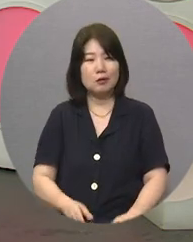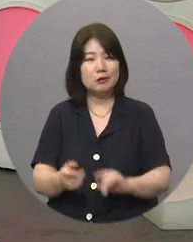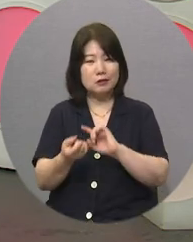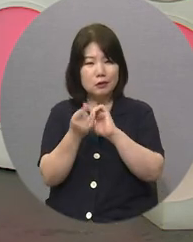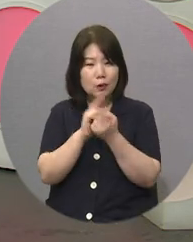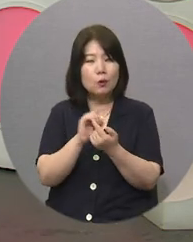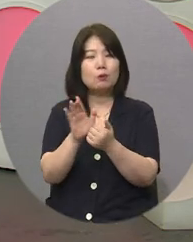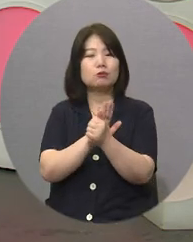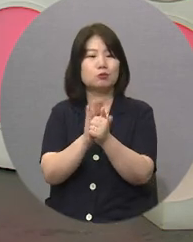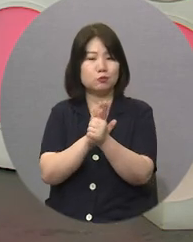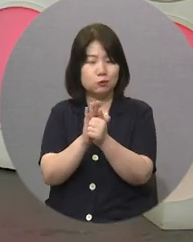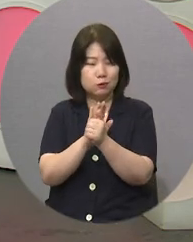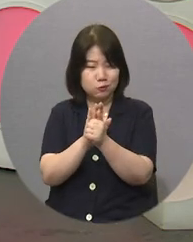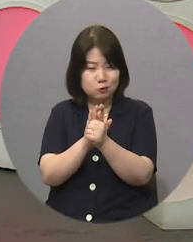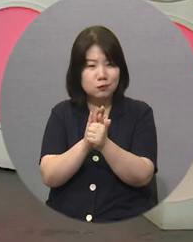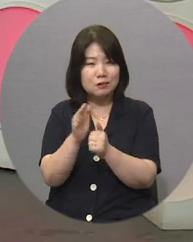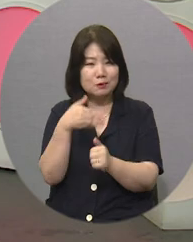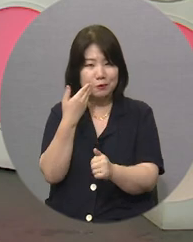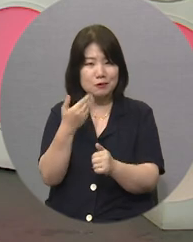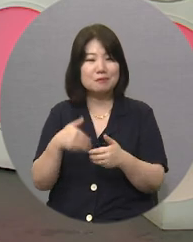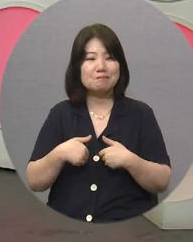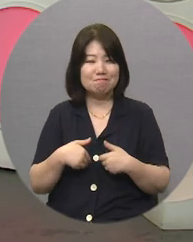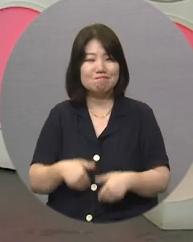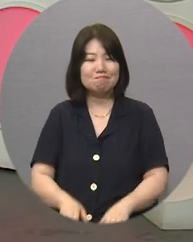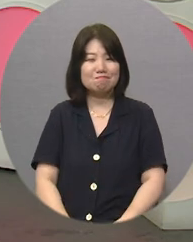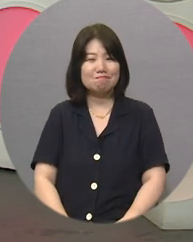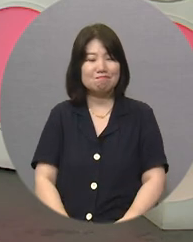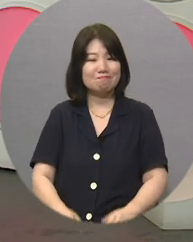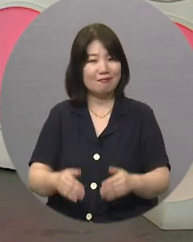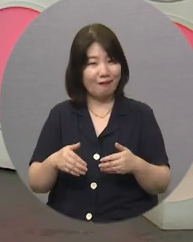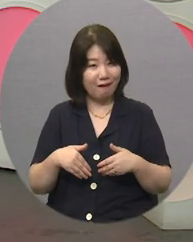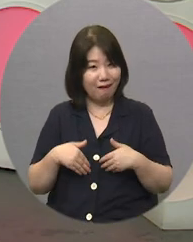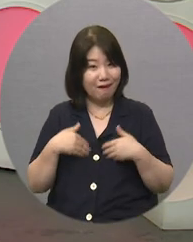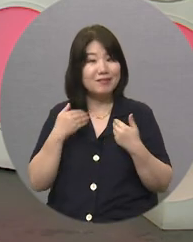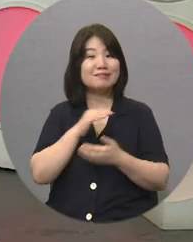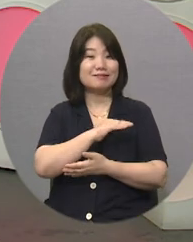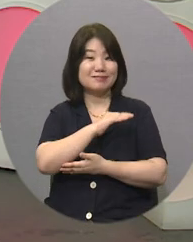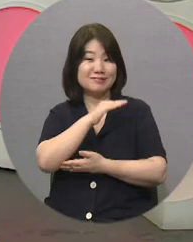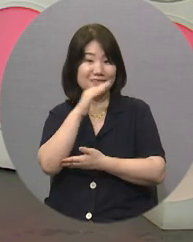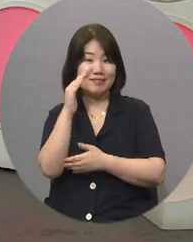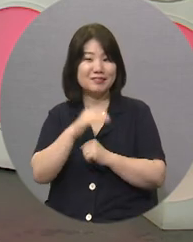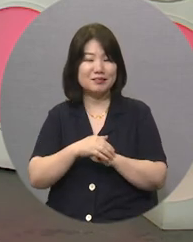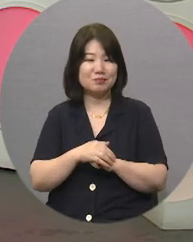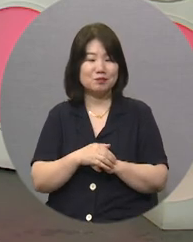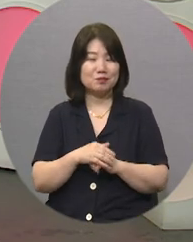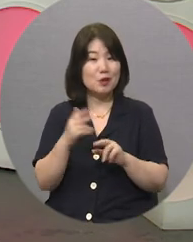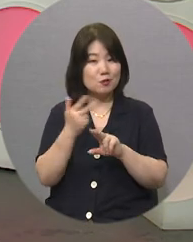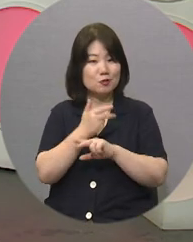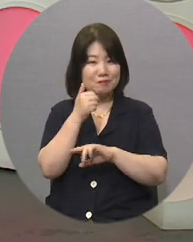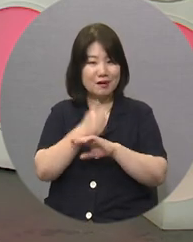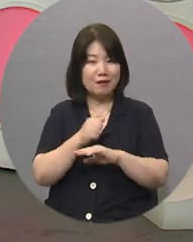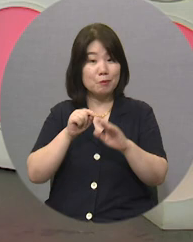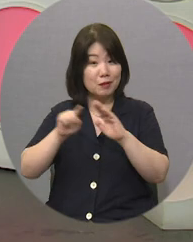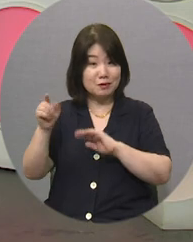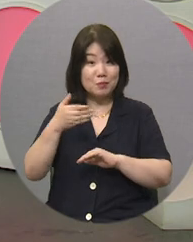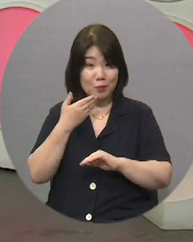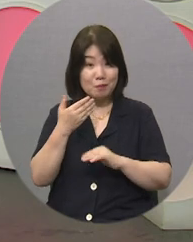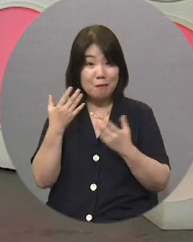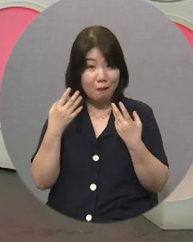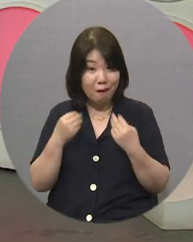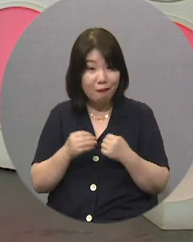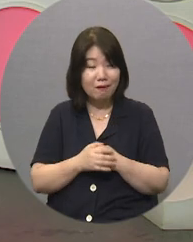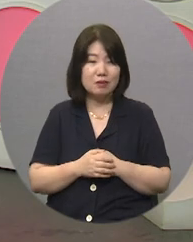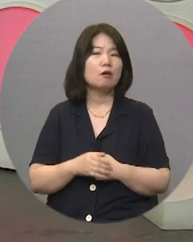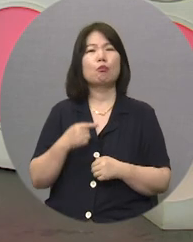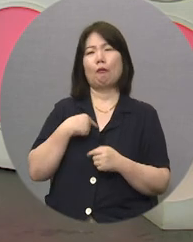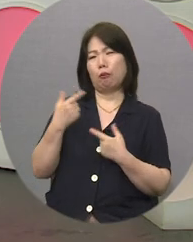서로서로 배려하면서 같이 먹어야죠. 그렇죠. 아, 어쨌든 따뜻한 내용이네요. 네, 맞습니다. 뭐, 오늘 이런 주말에 어쨌든 외식들 많이 하잖아요. 그렇죠? 눈물 날